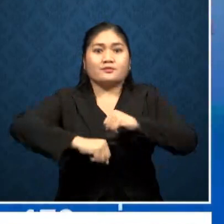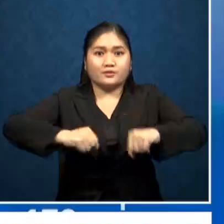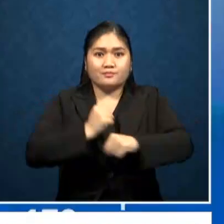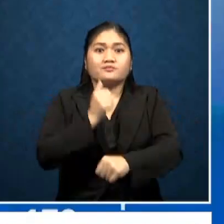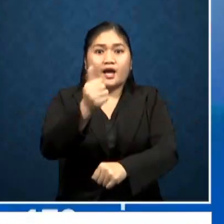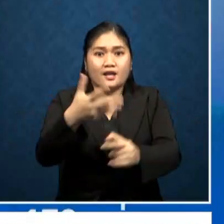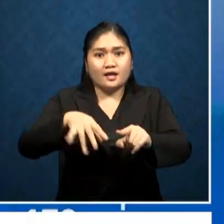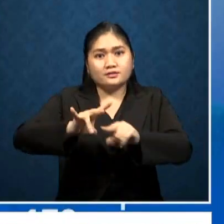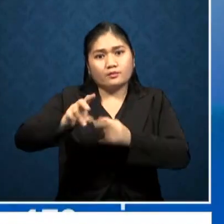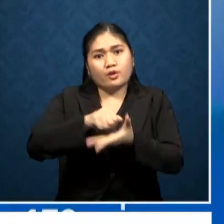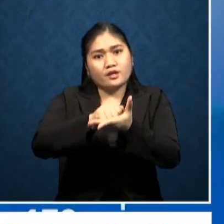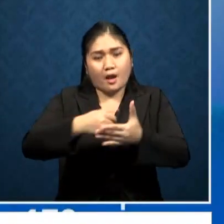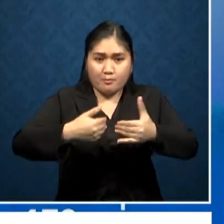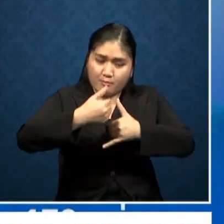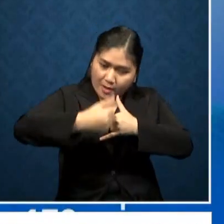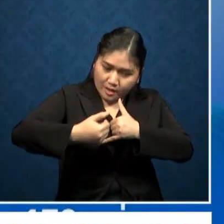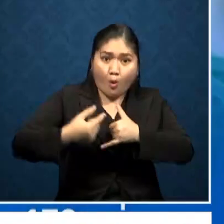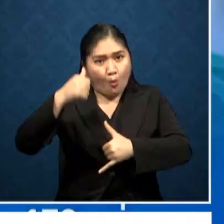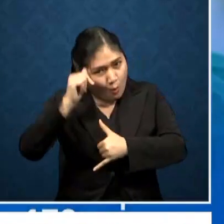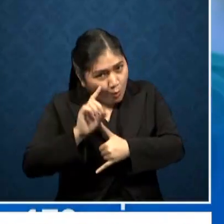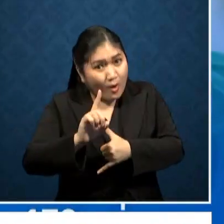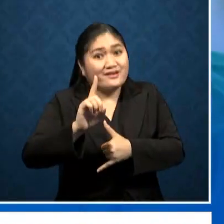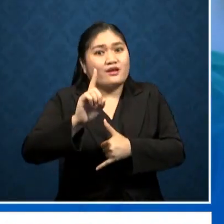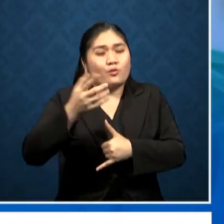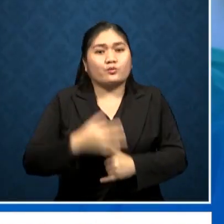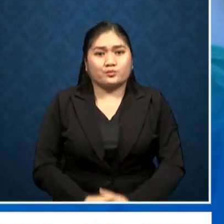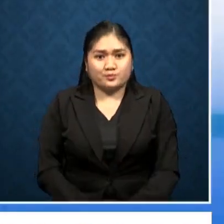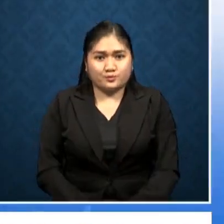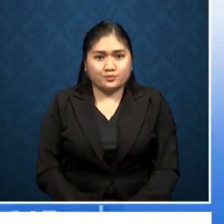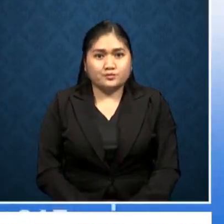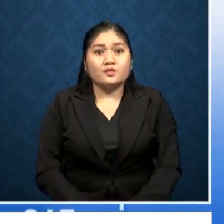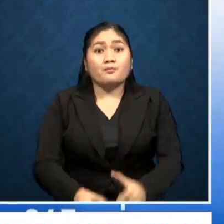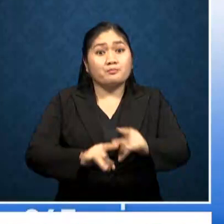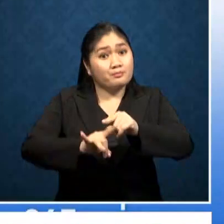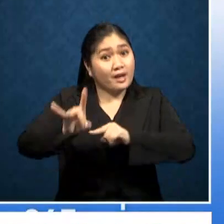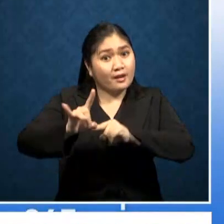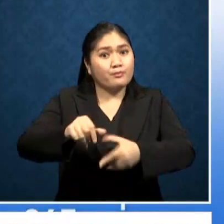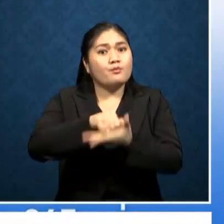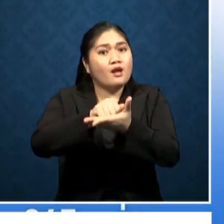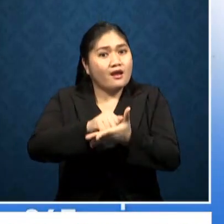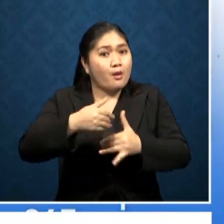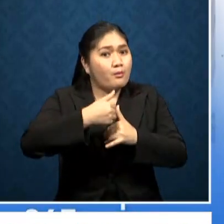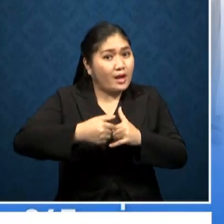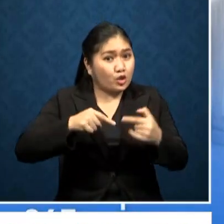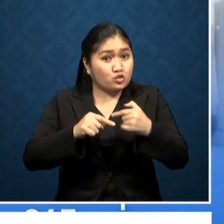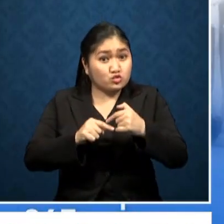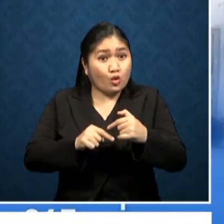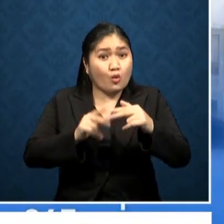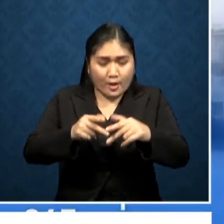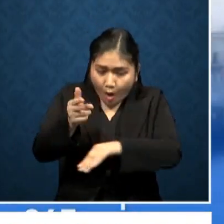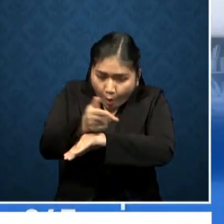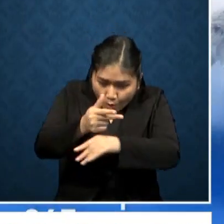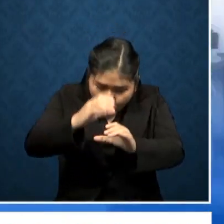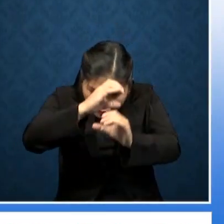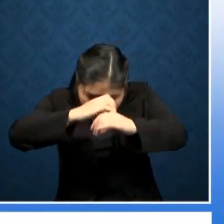7. บริการผ่าตัดวันเดียวกลับ 65 รายการ8. บริการผ่าตัดผ่านกลองแผลเล็ก 15